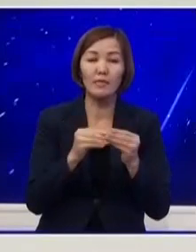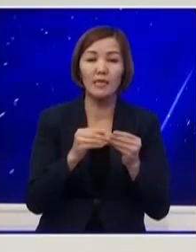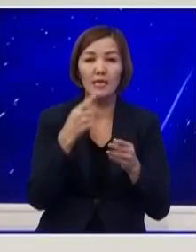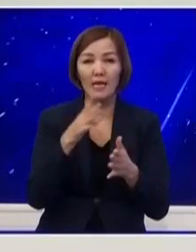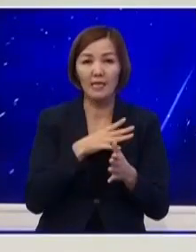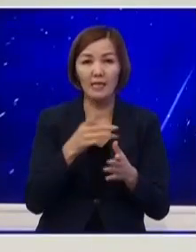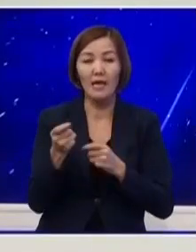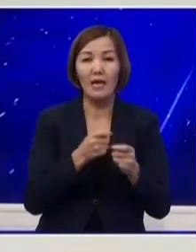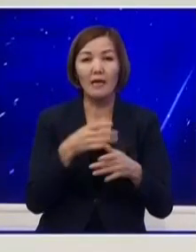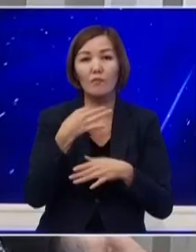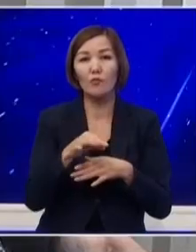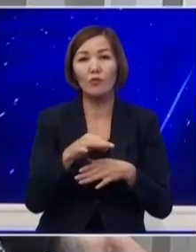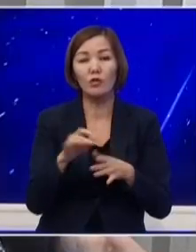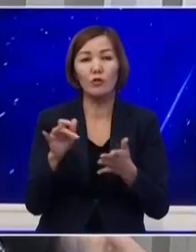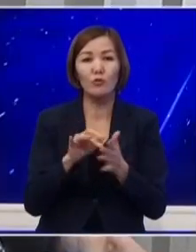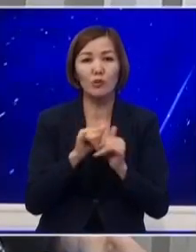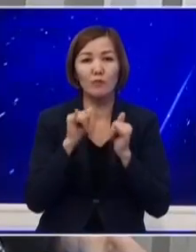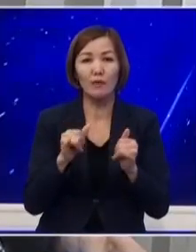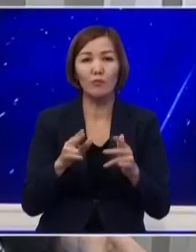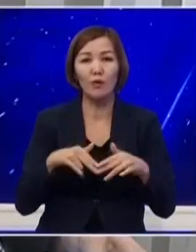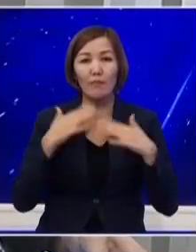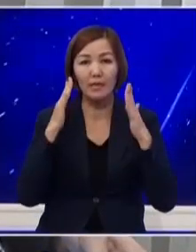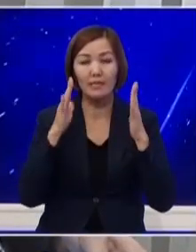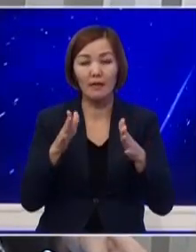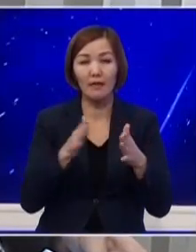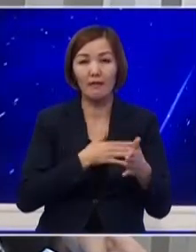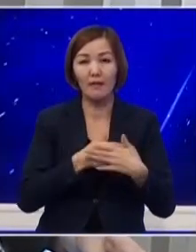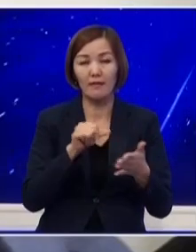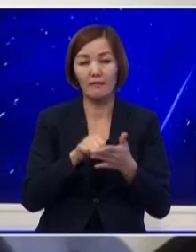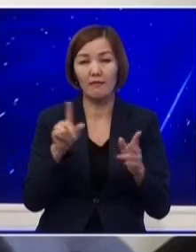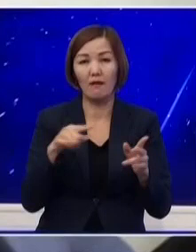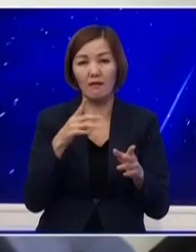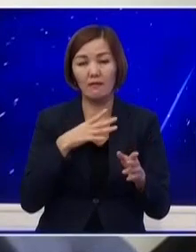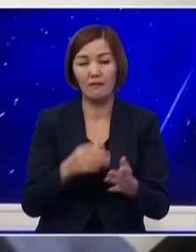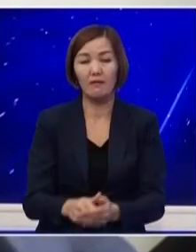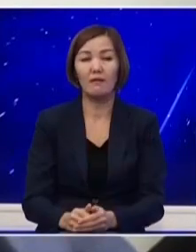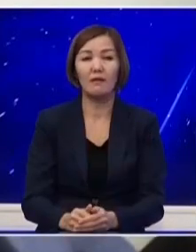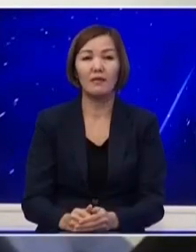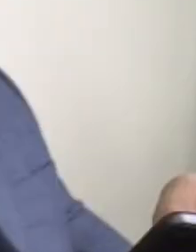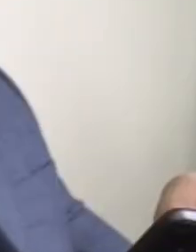мәселелерін де көтерді. Әкім өңірде туризмді дамытуға барын салатынын айтты.